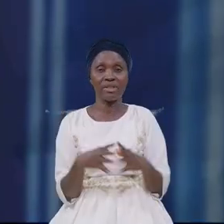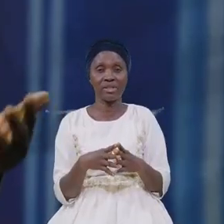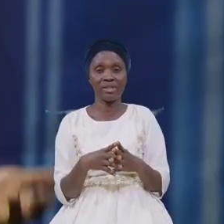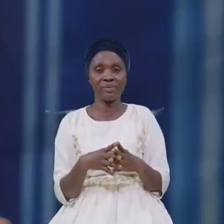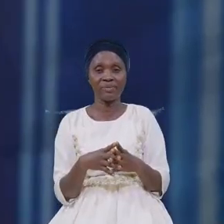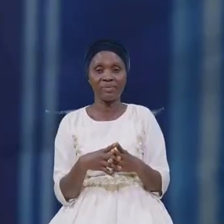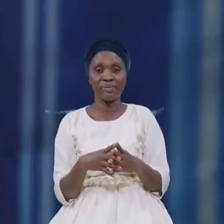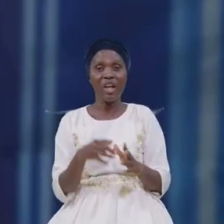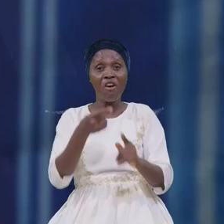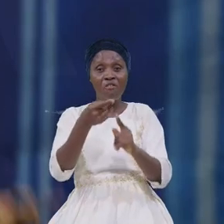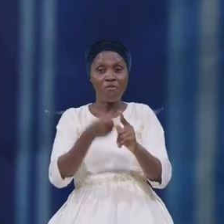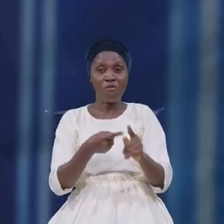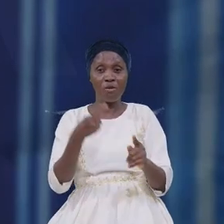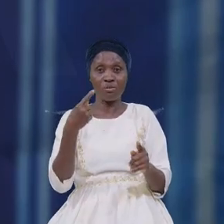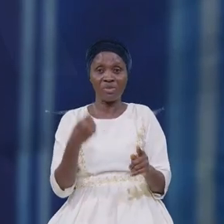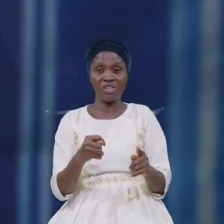grâce.